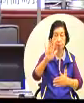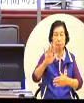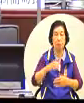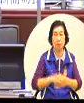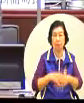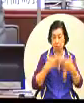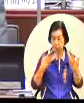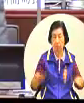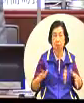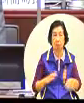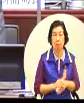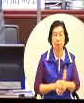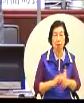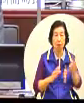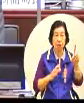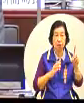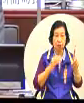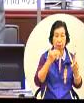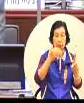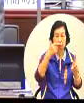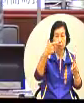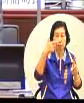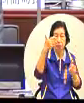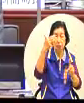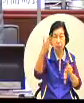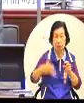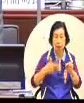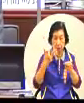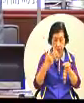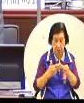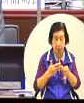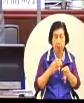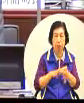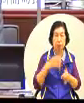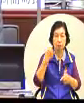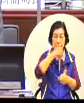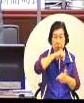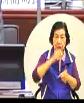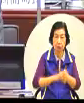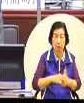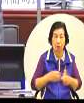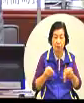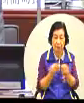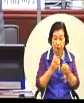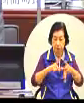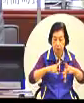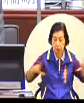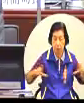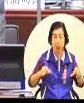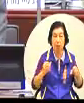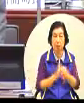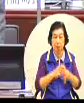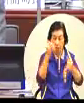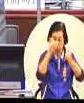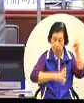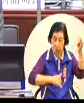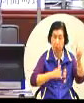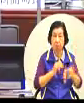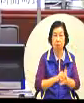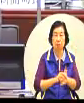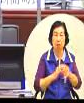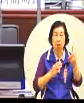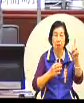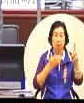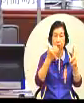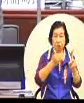过程我从1968年开始台湾重大的历史事件我都参与，包括1979年